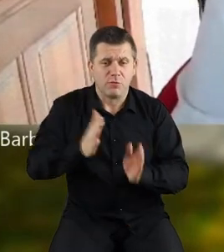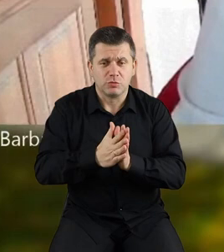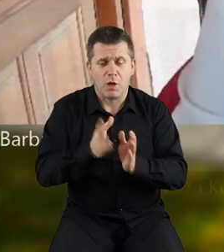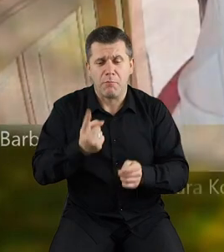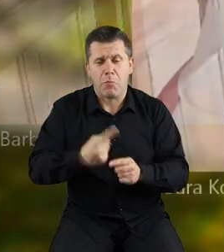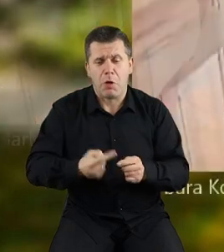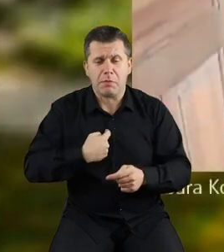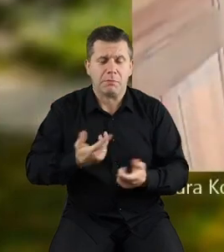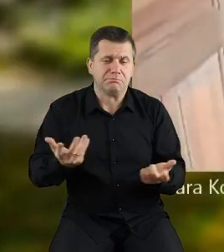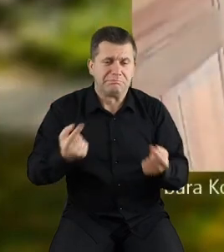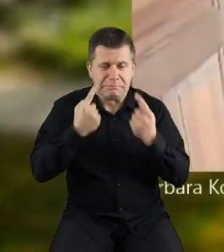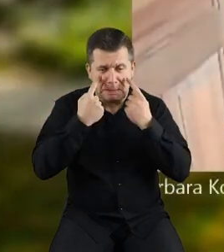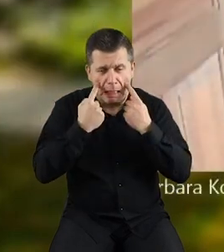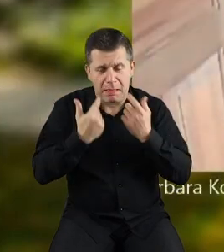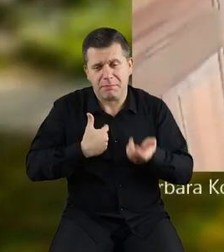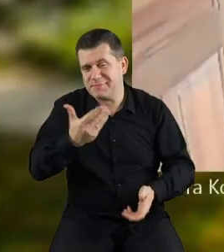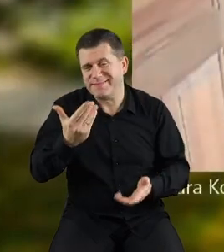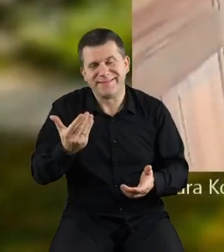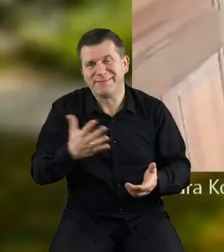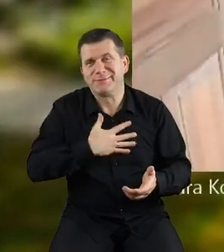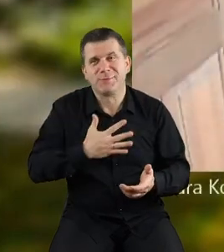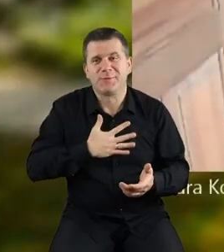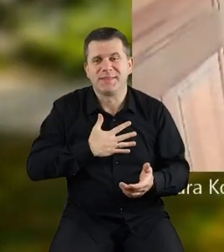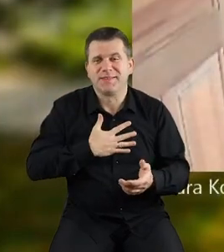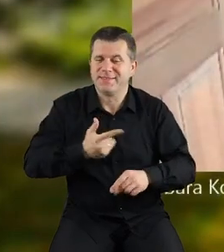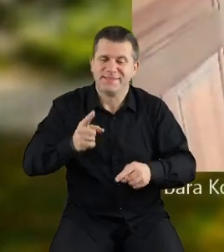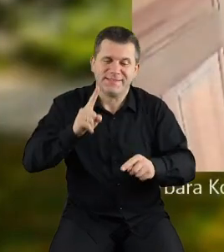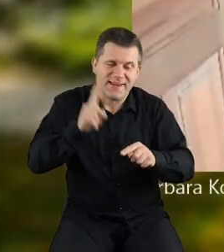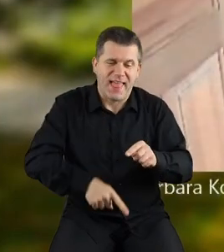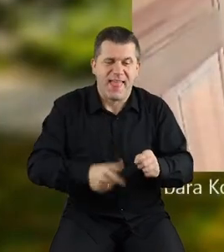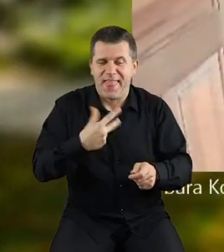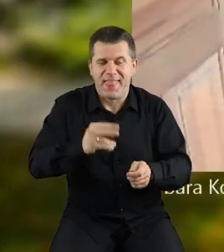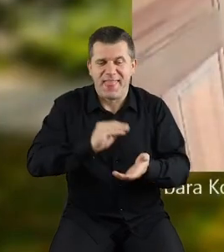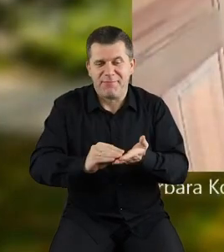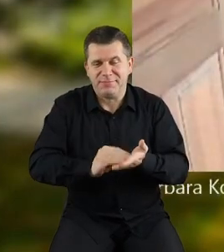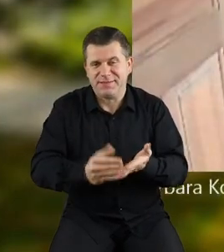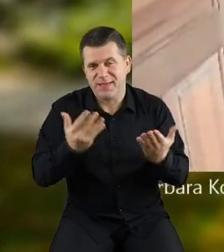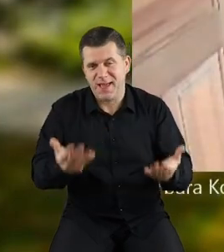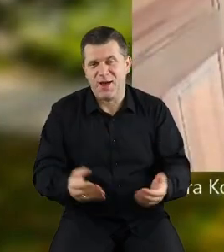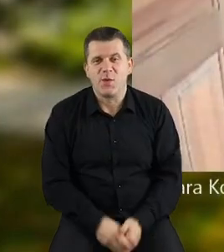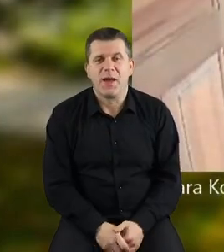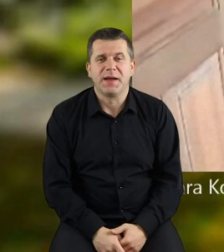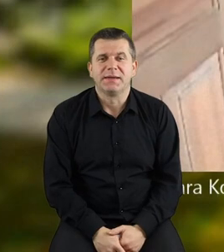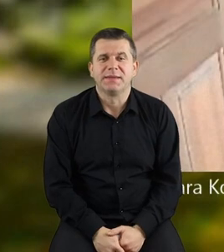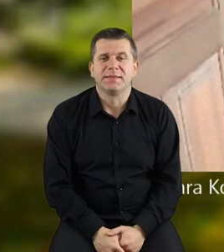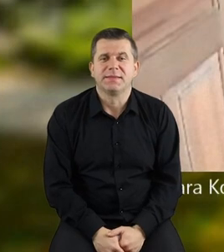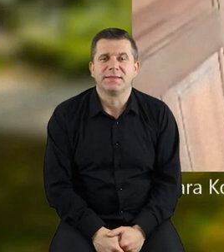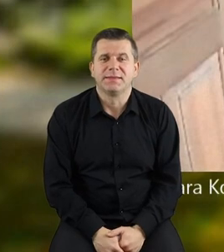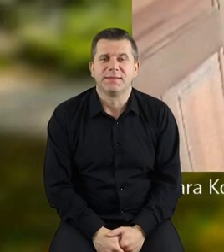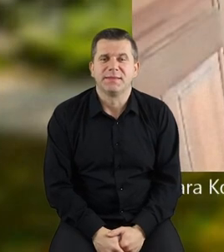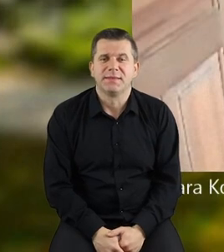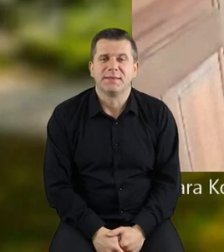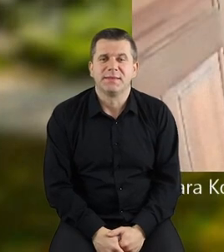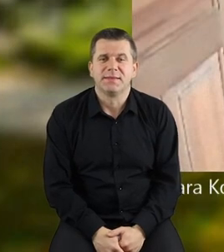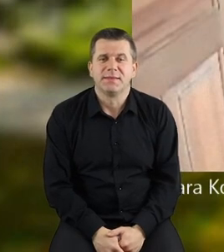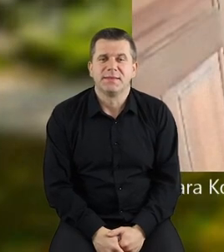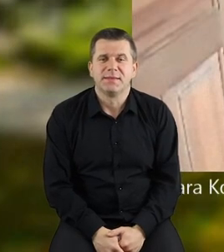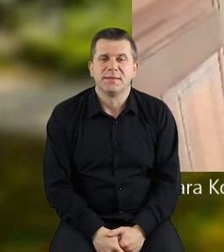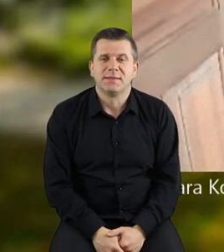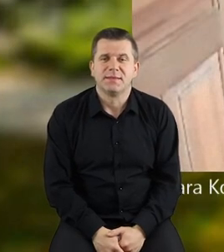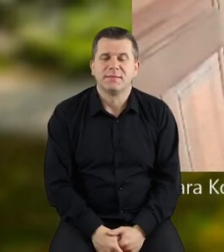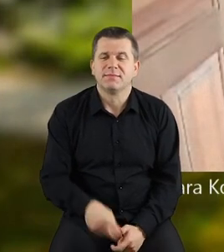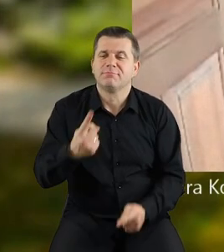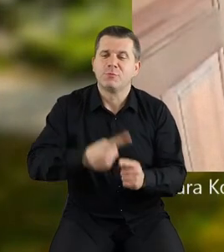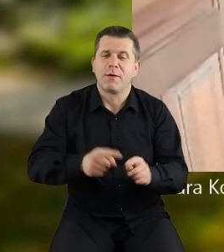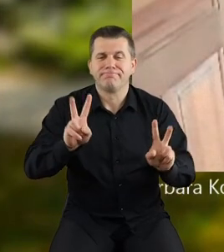dawną książkę i wpadnę w rozpacz. Przecież tak, już bym jej nigdy źle nie napisała. Jest to